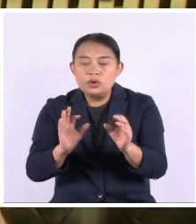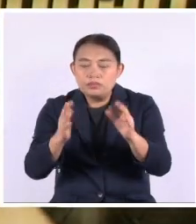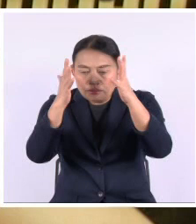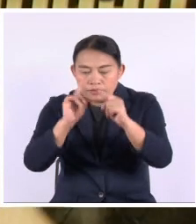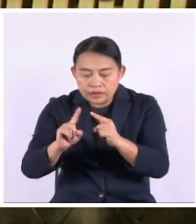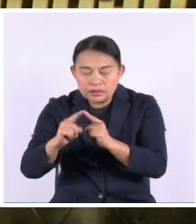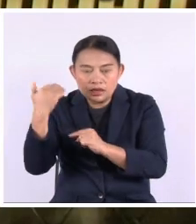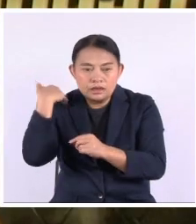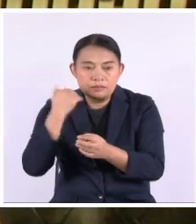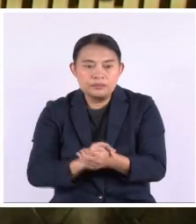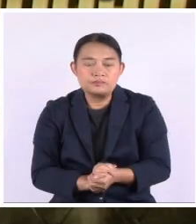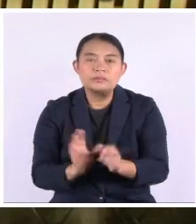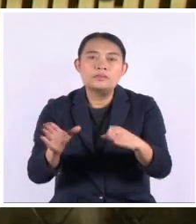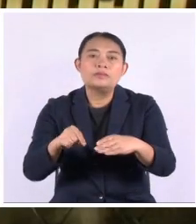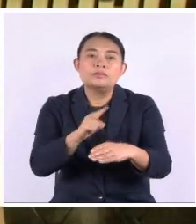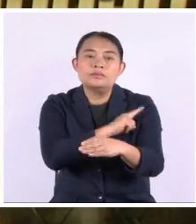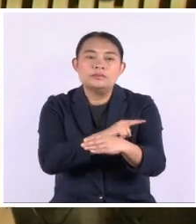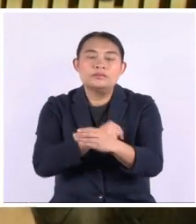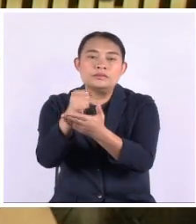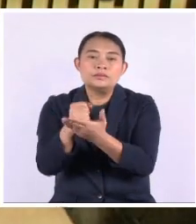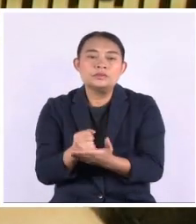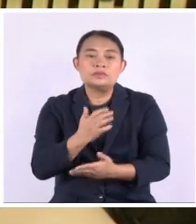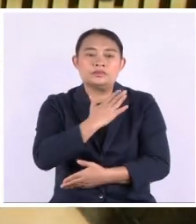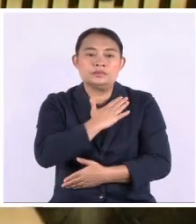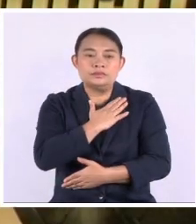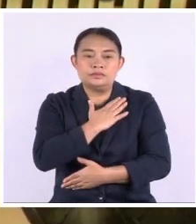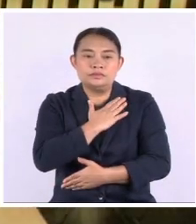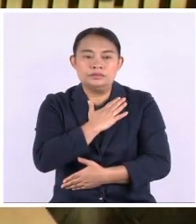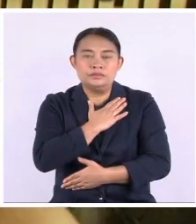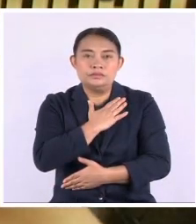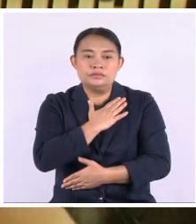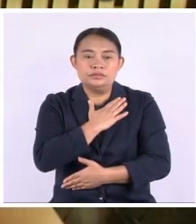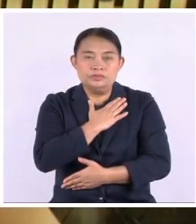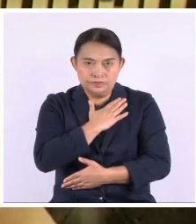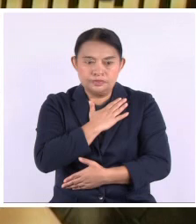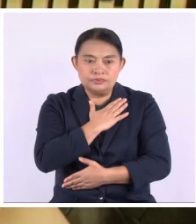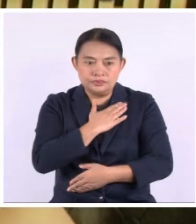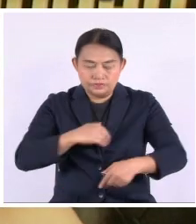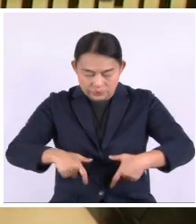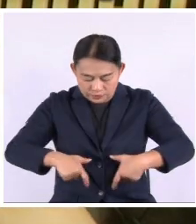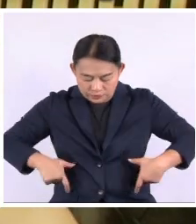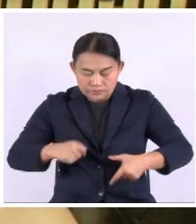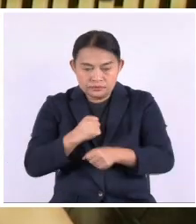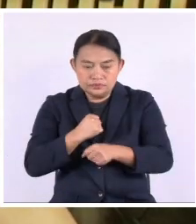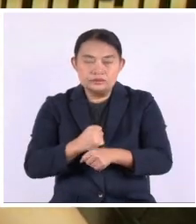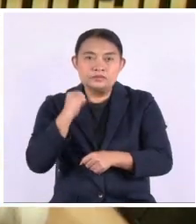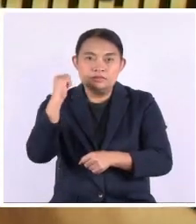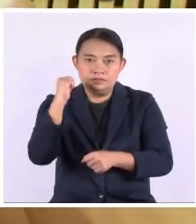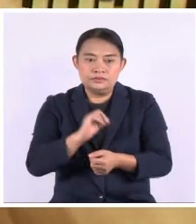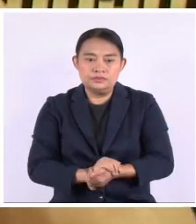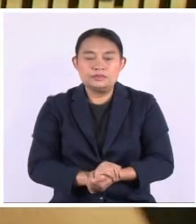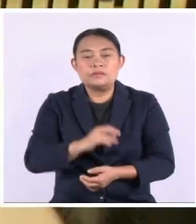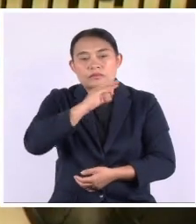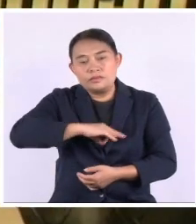ทุกอย่างเรามีทีมไว้ทุกคนคอย supportครับทำให้ผมสามารถเอาเข็มขัดนี้มาได้มันเลยเป็นความรู้สึกที่